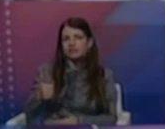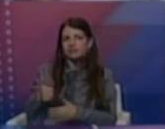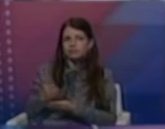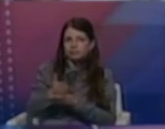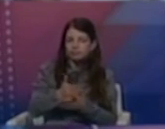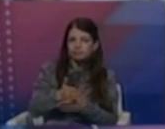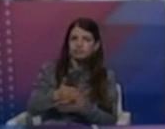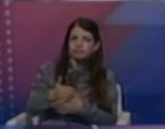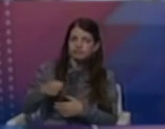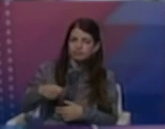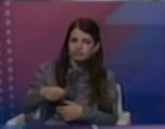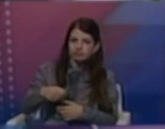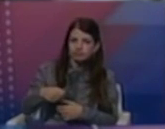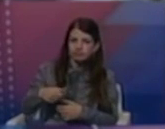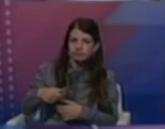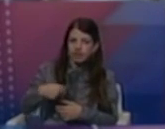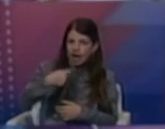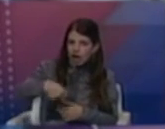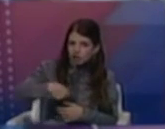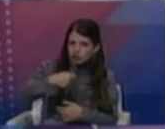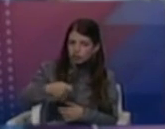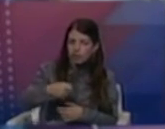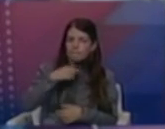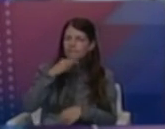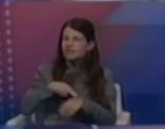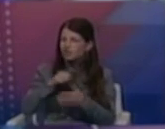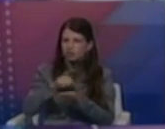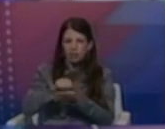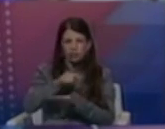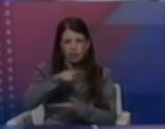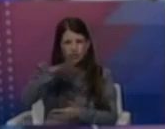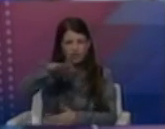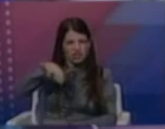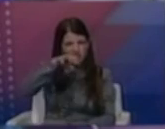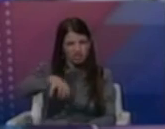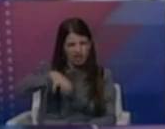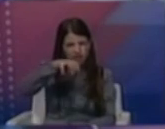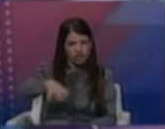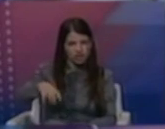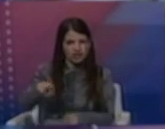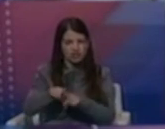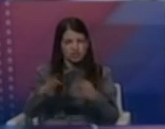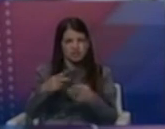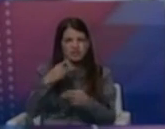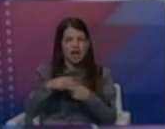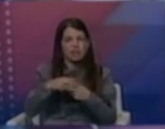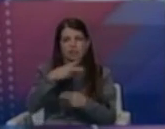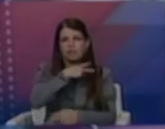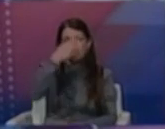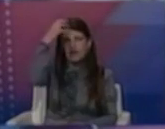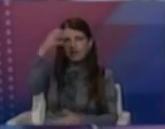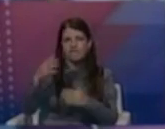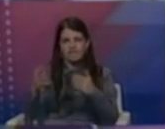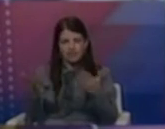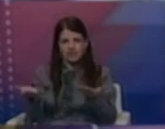jikkontribwixxu. Ma nistgħu qatt naqblu li nibdew nintaxxawhom kif qed jagħmel il-Prim Ministru.